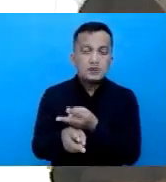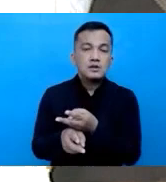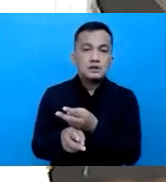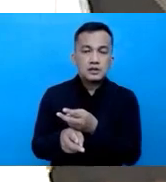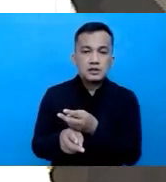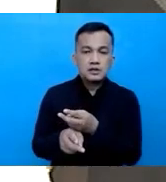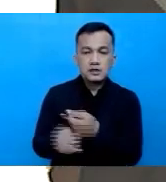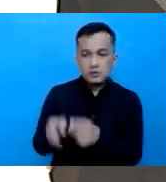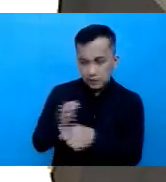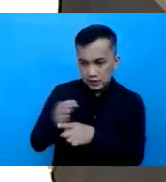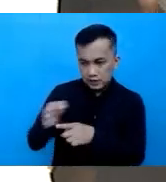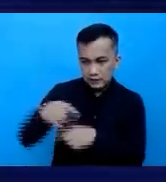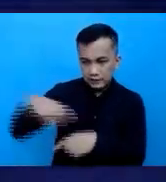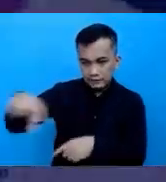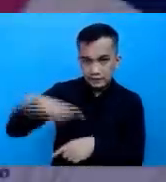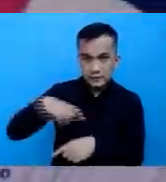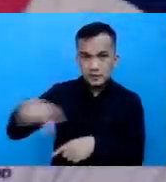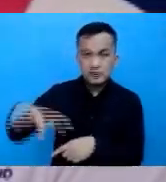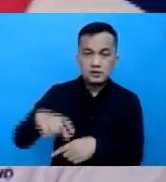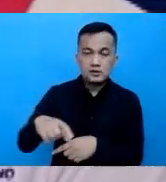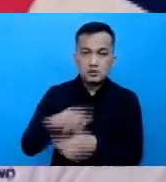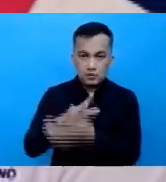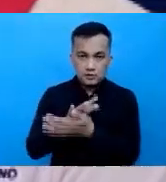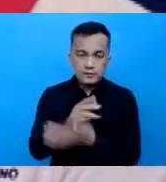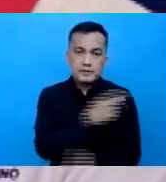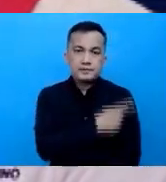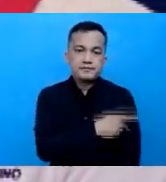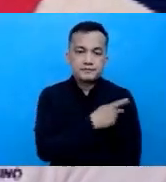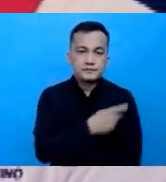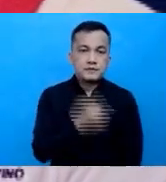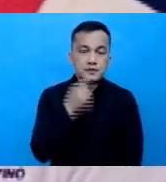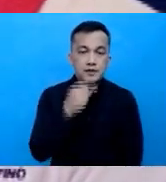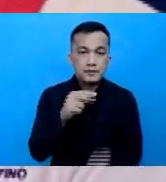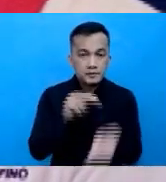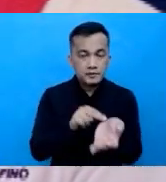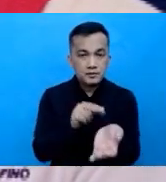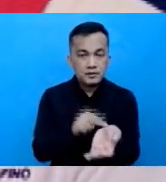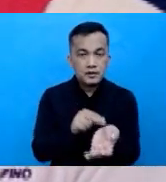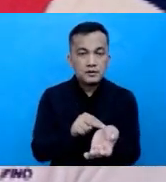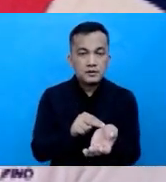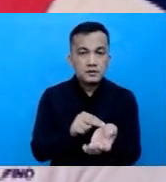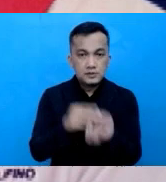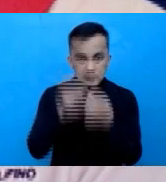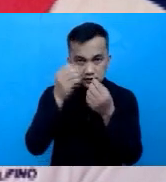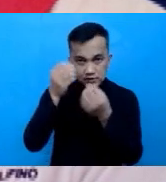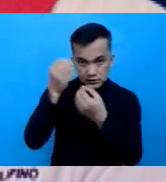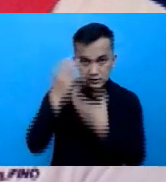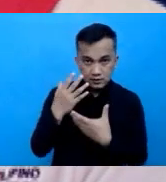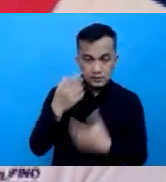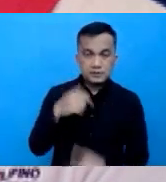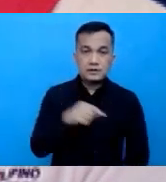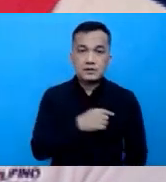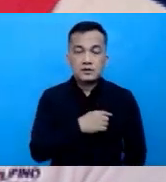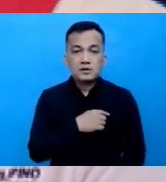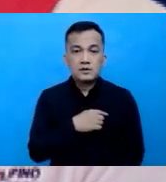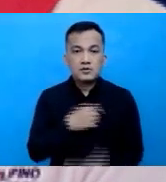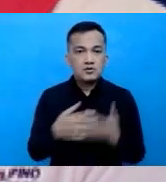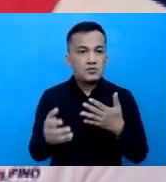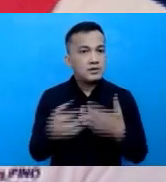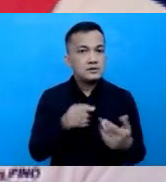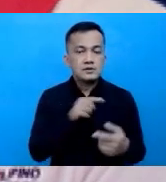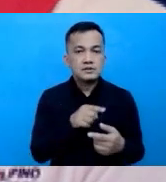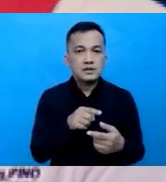mga COVID patients. Ayon po sa mga nurses na nagpahayag po sa amin, kahit po sila ay nag-cater